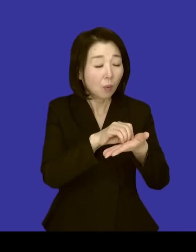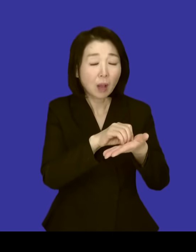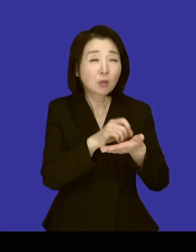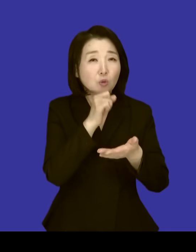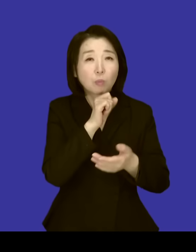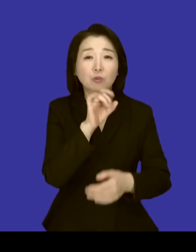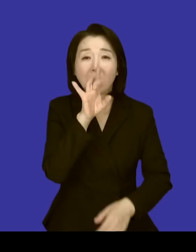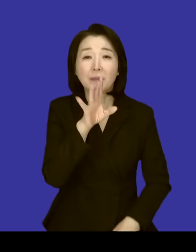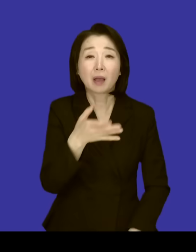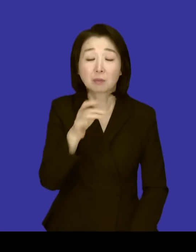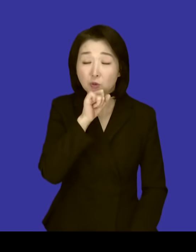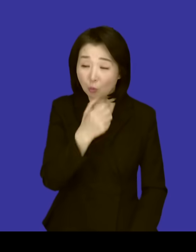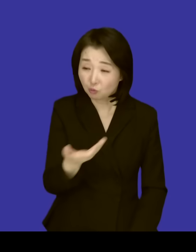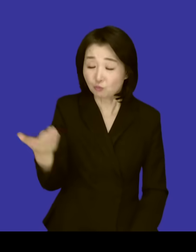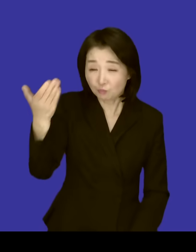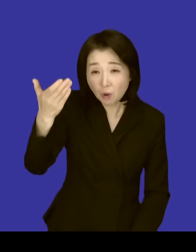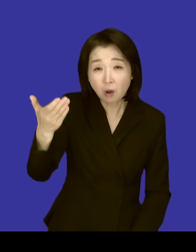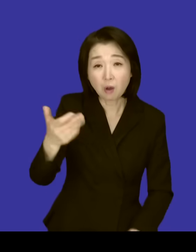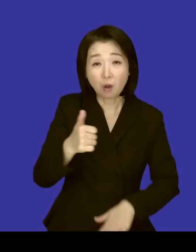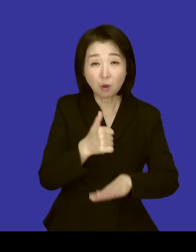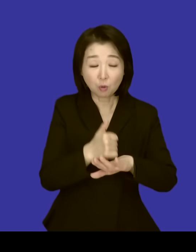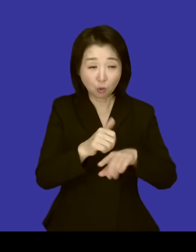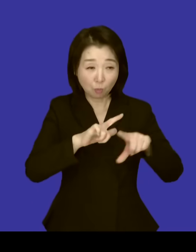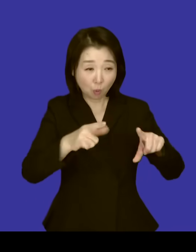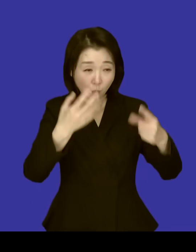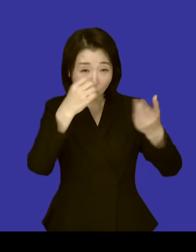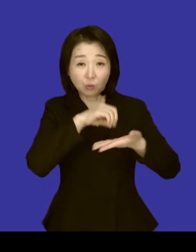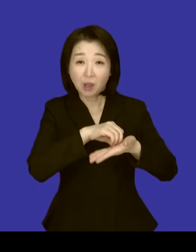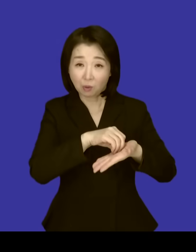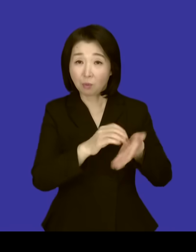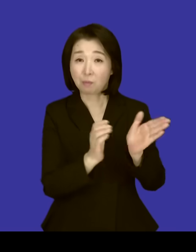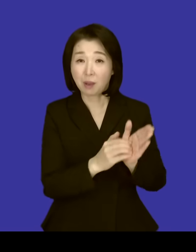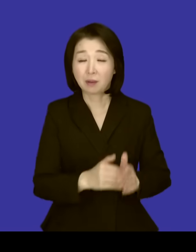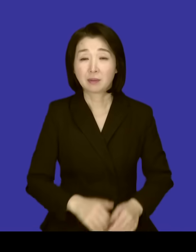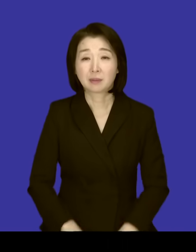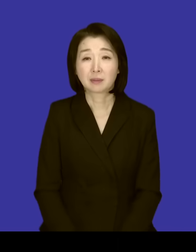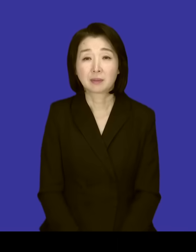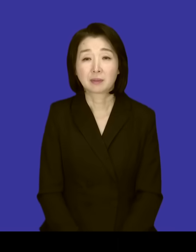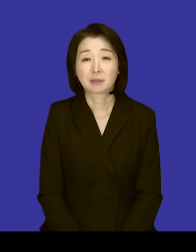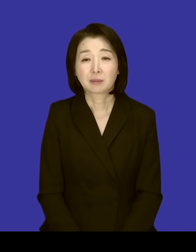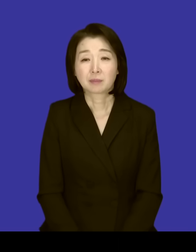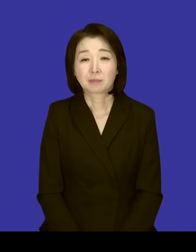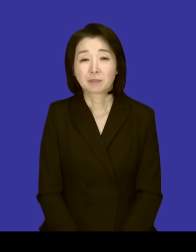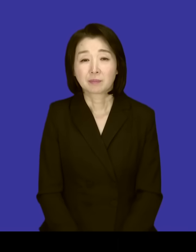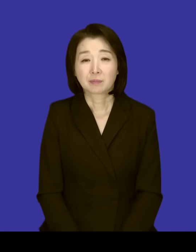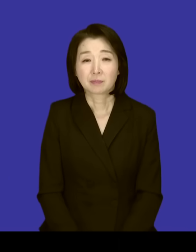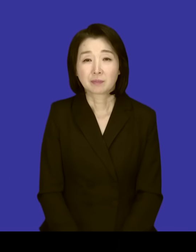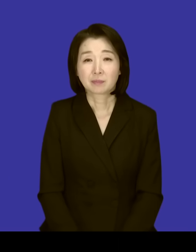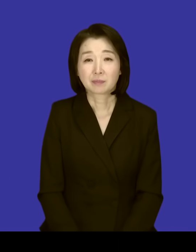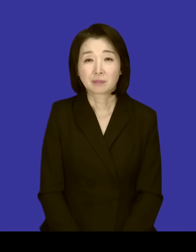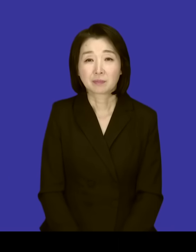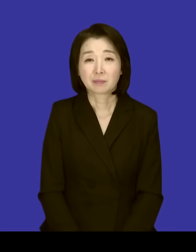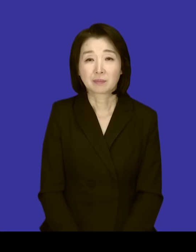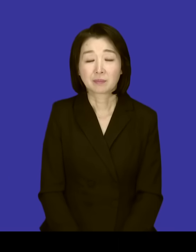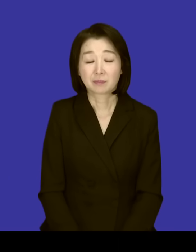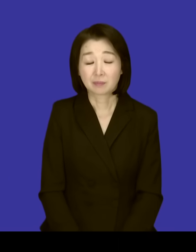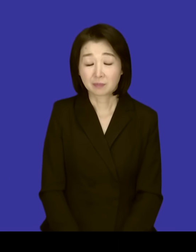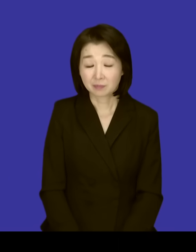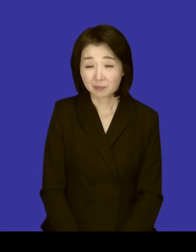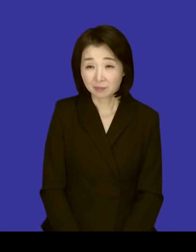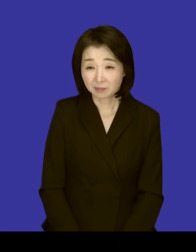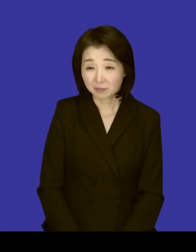성적이 엄청나게 올라가지고 이제 인문계 고등학교도 갈 수 있게 됐고 되돌아보니 나중에 제가 가족들로부터